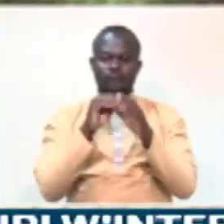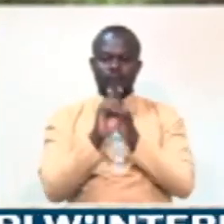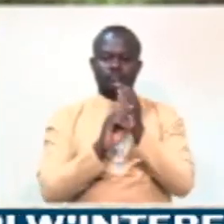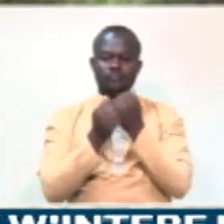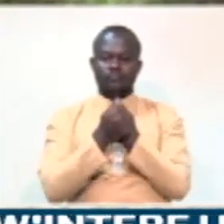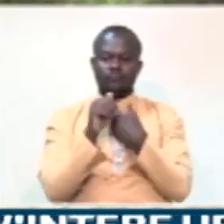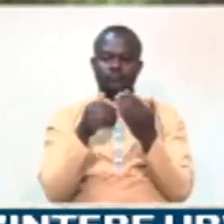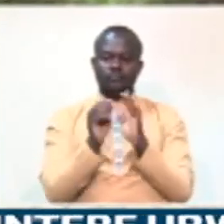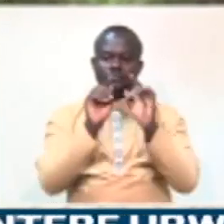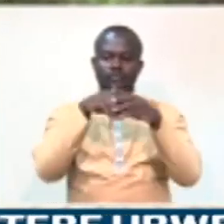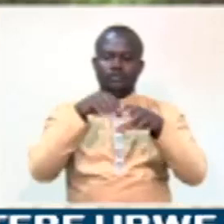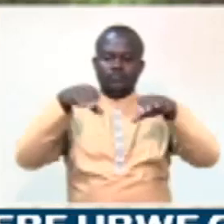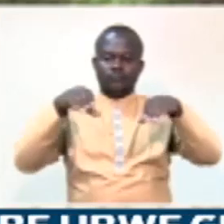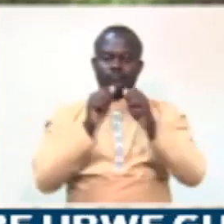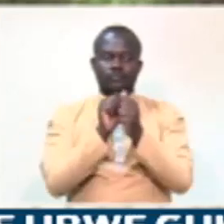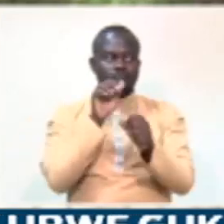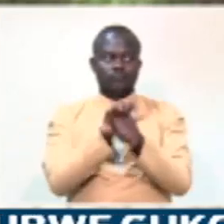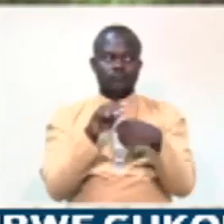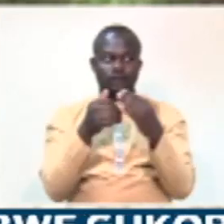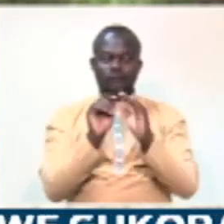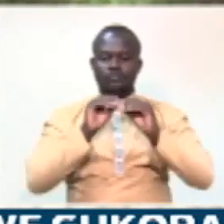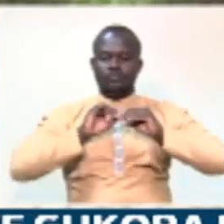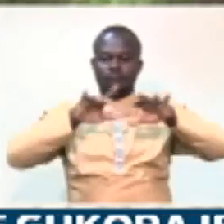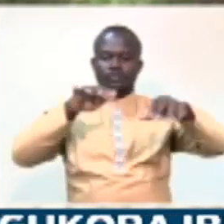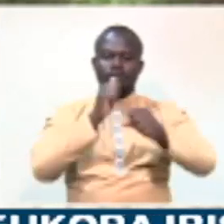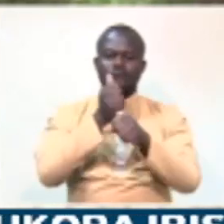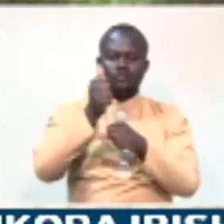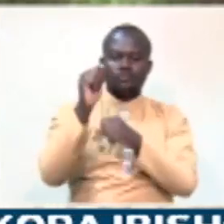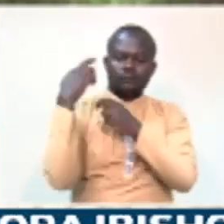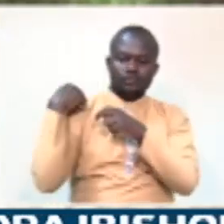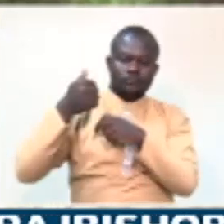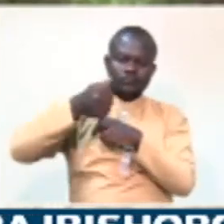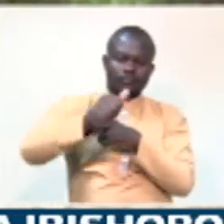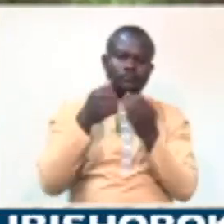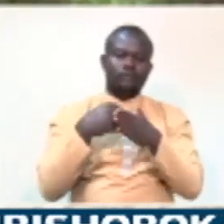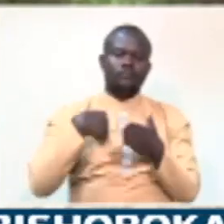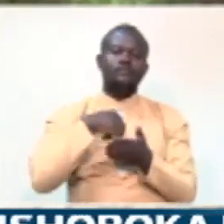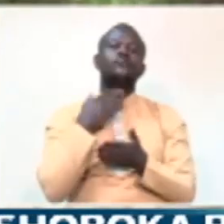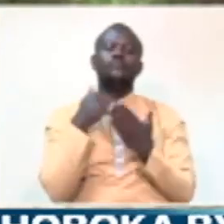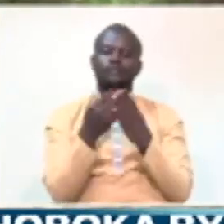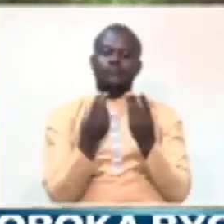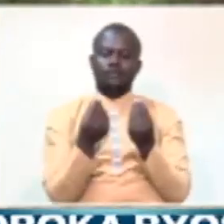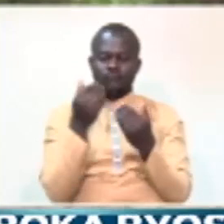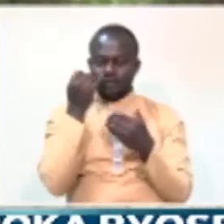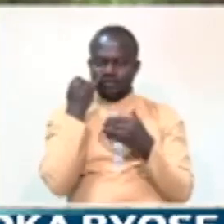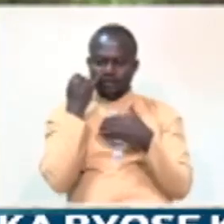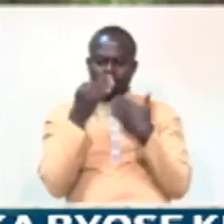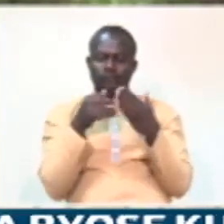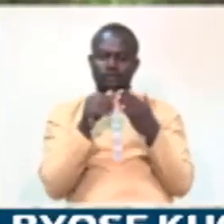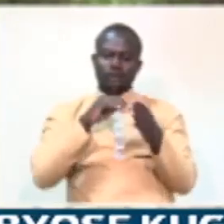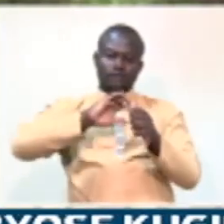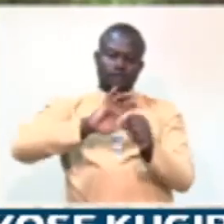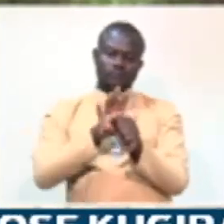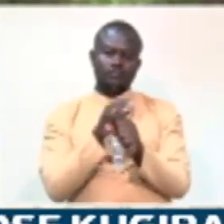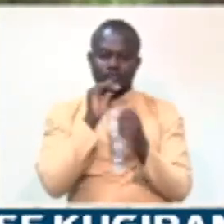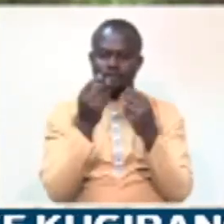batunzwe no kwambuka bajya muri Congo, abenshi niho bakoreraga imirimo yabo. Twifuzaga ko mwaduhora nk'uko nubwo COVID